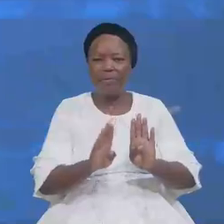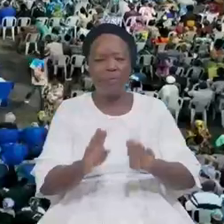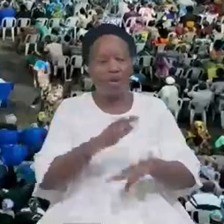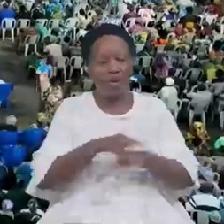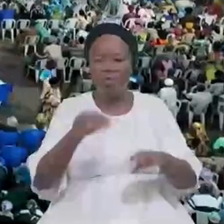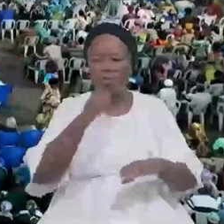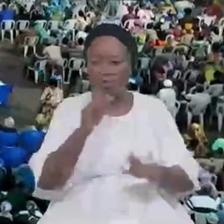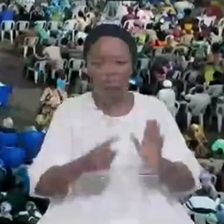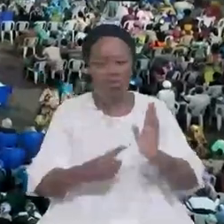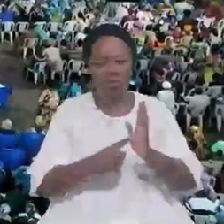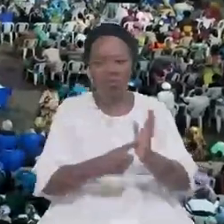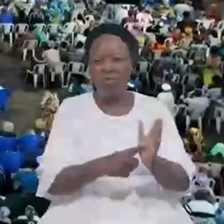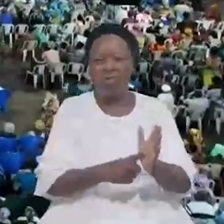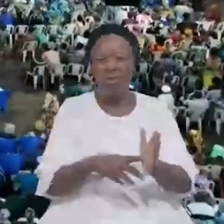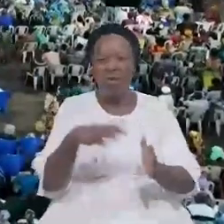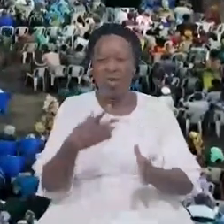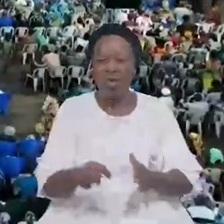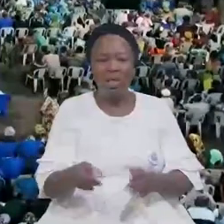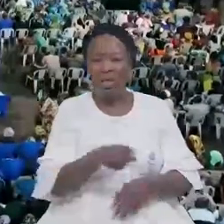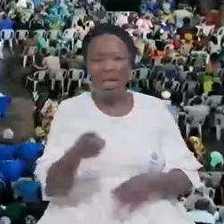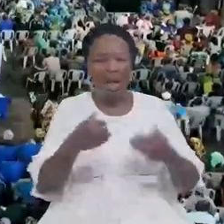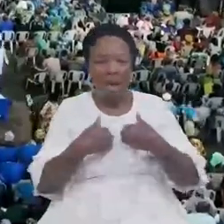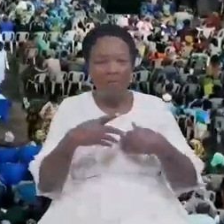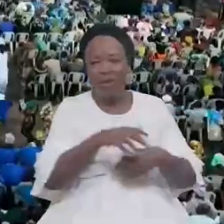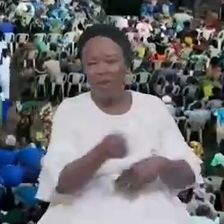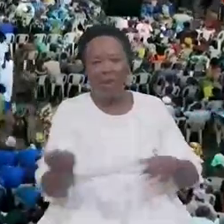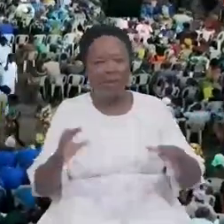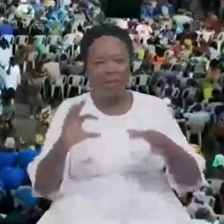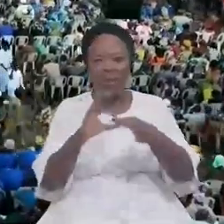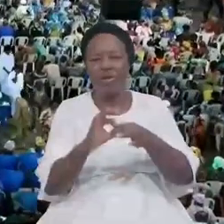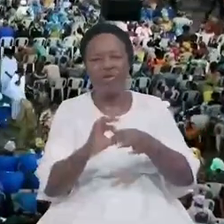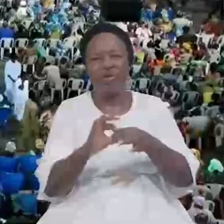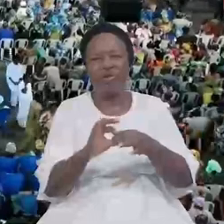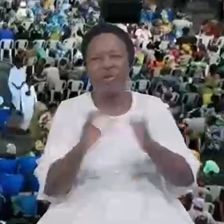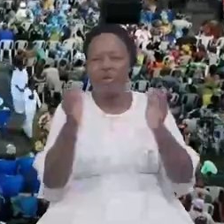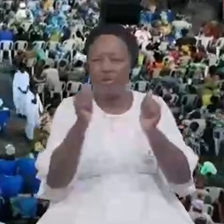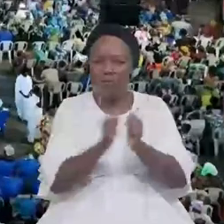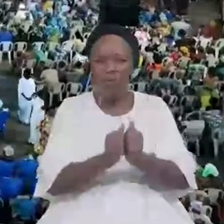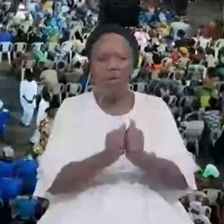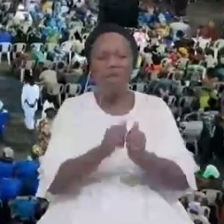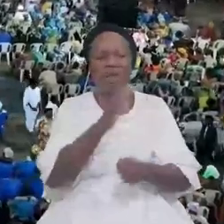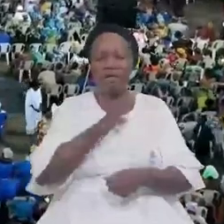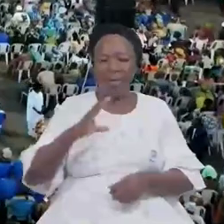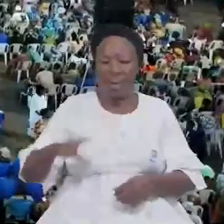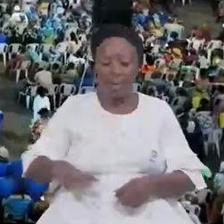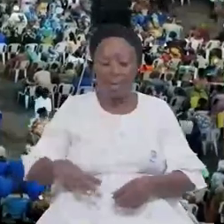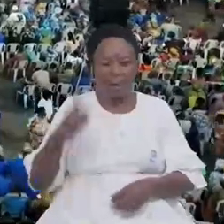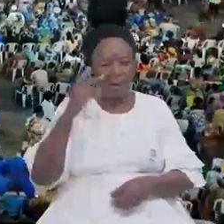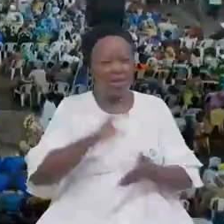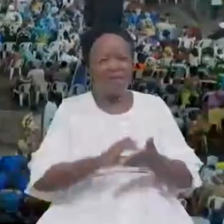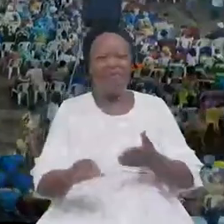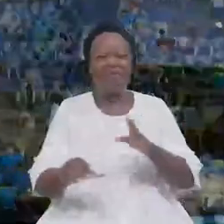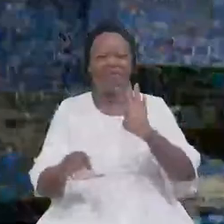ne démontre pas qu'il a une connexion à Christ. Voilà le